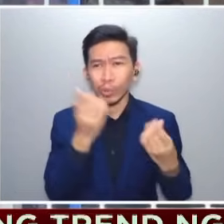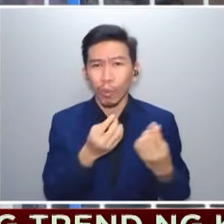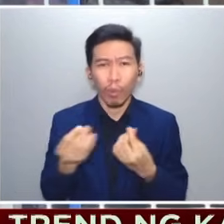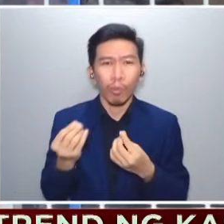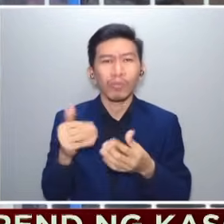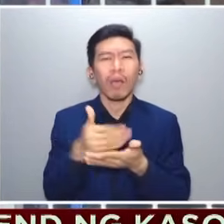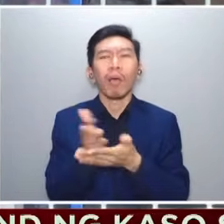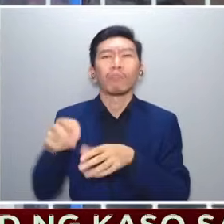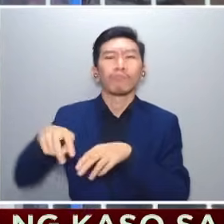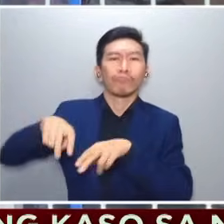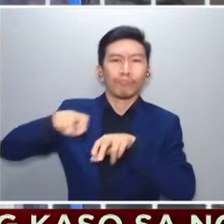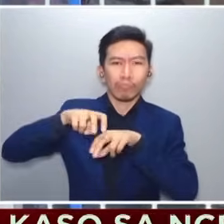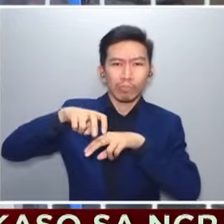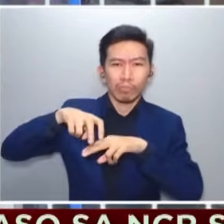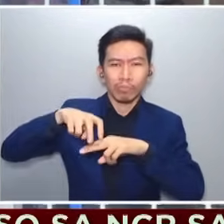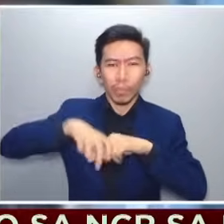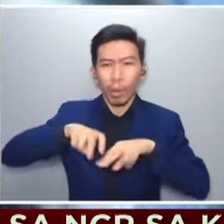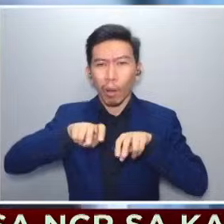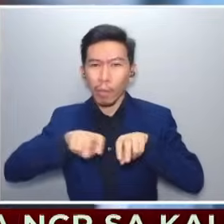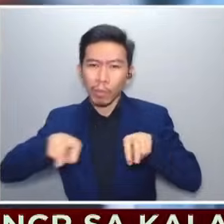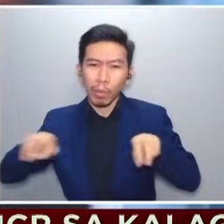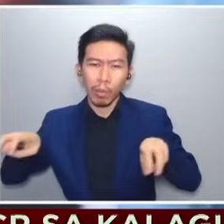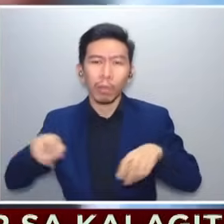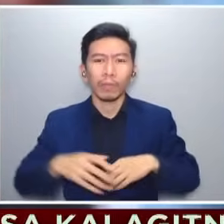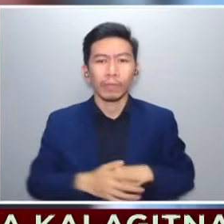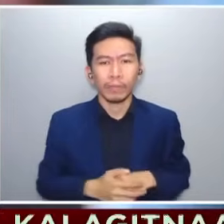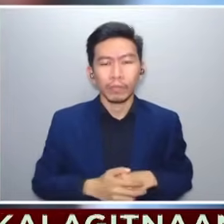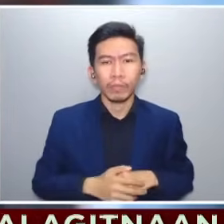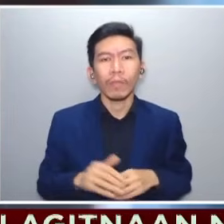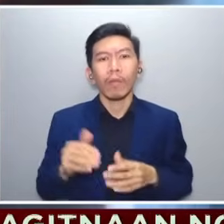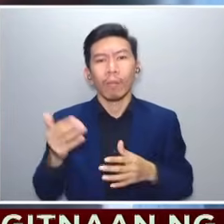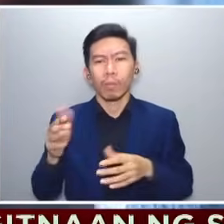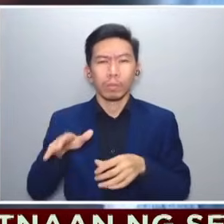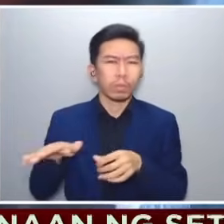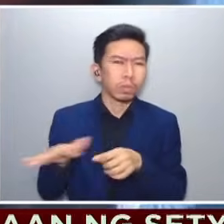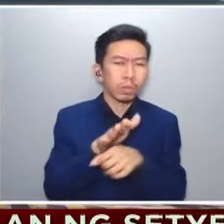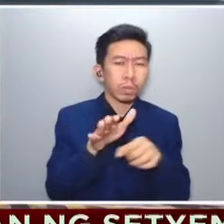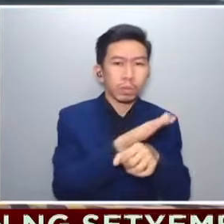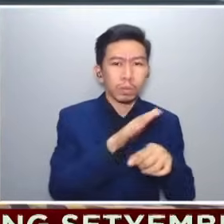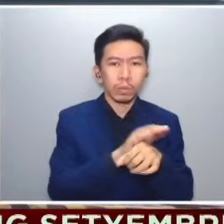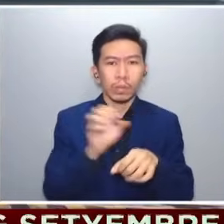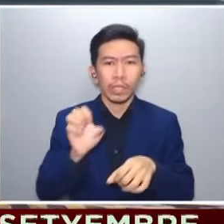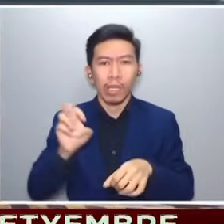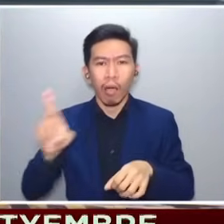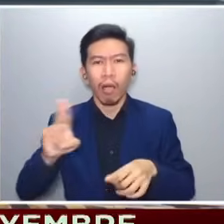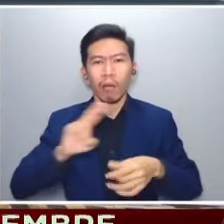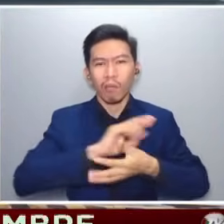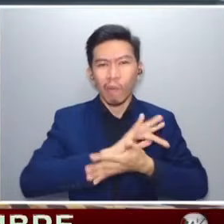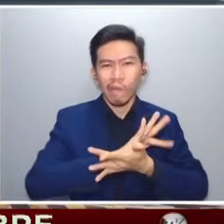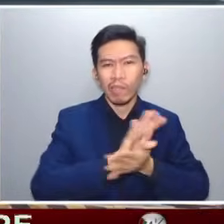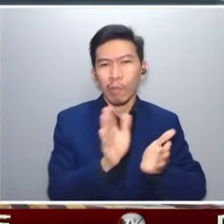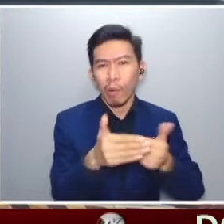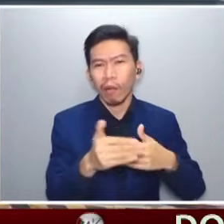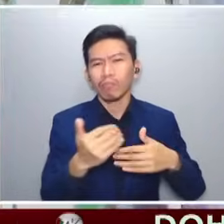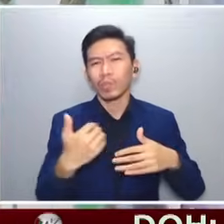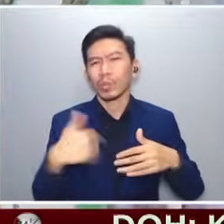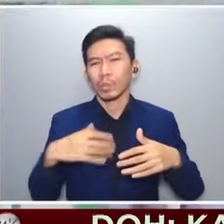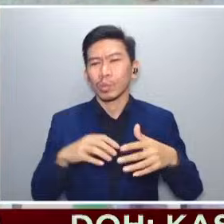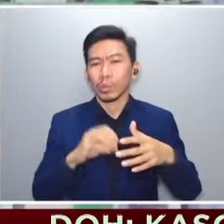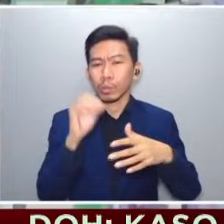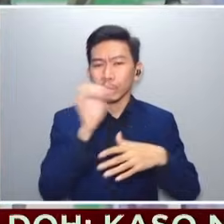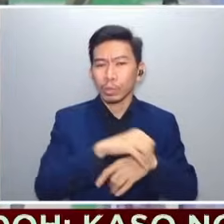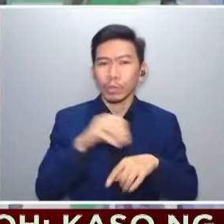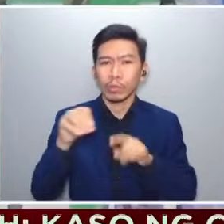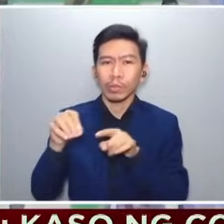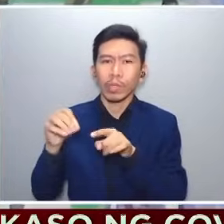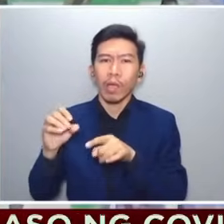sa kapasidad ang mga pasyente sa COVID ward at ER sa paggamutan at binawasan na rin ang operasyon ng outpatient department. Kaya